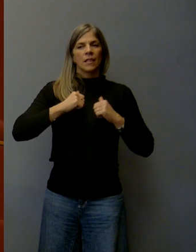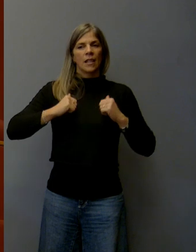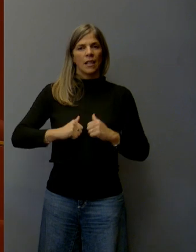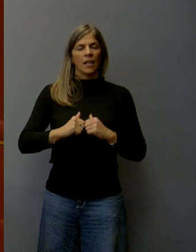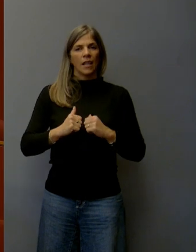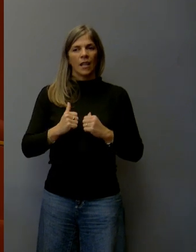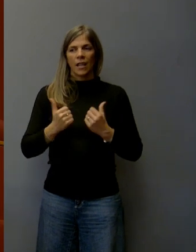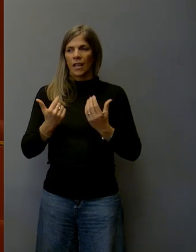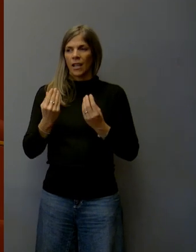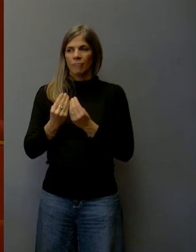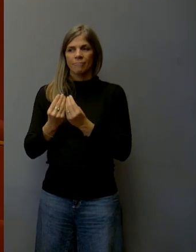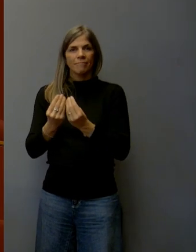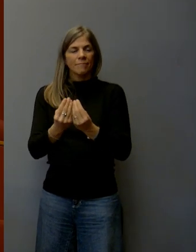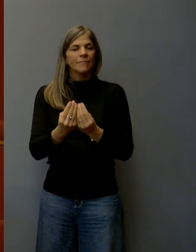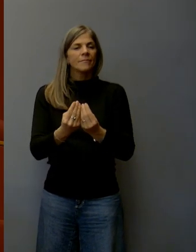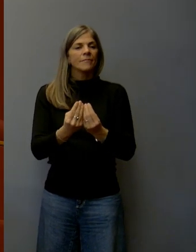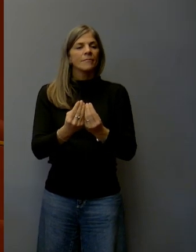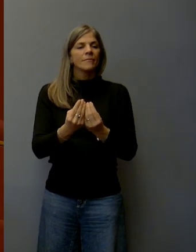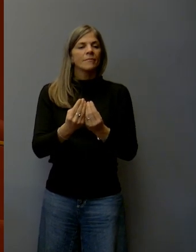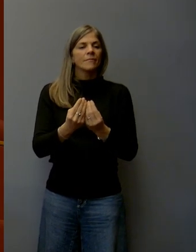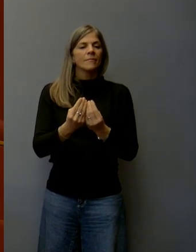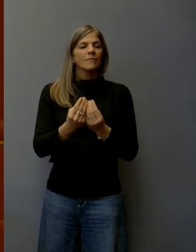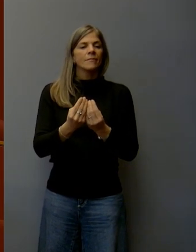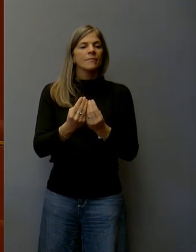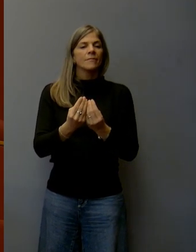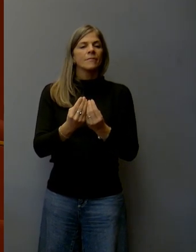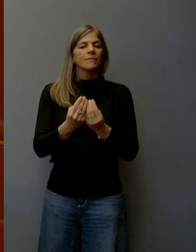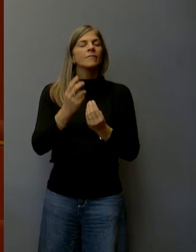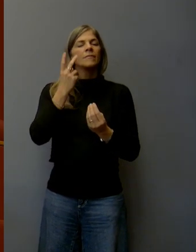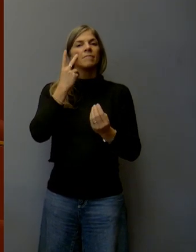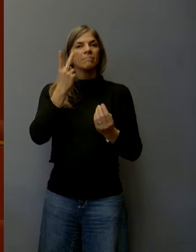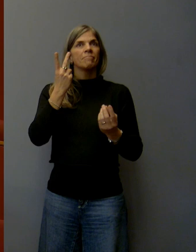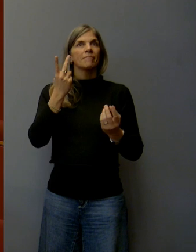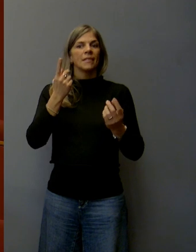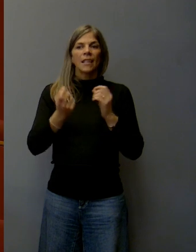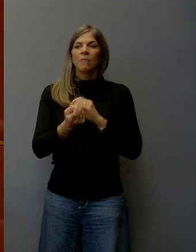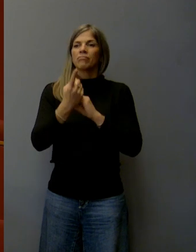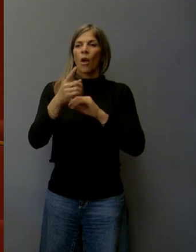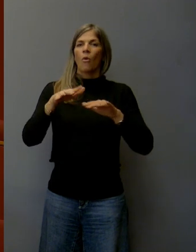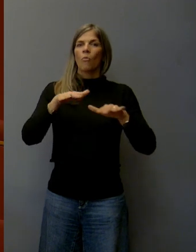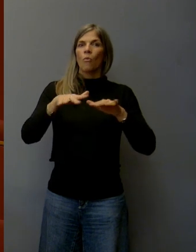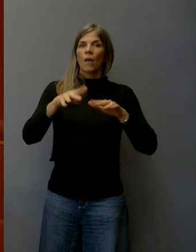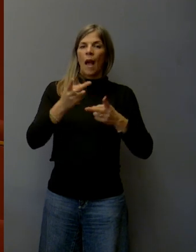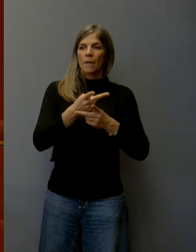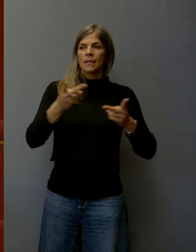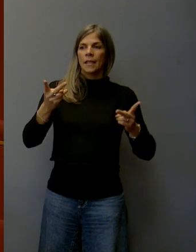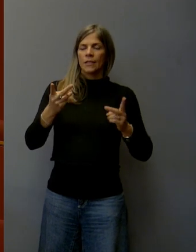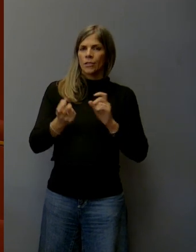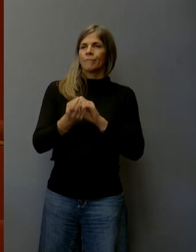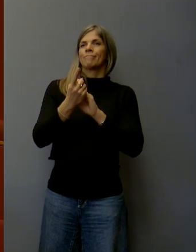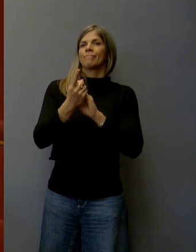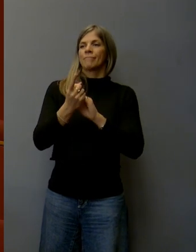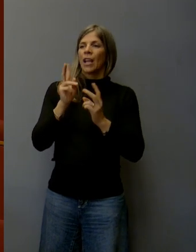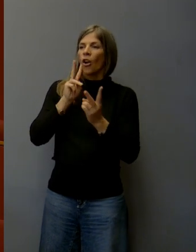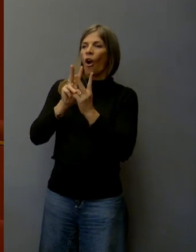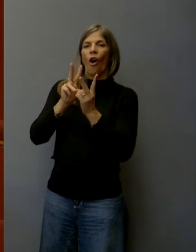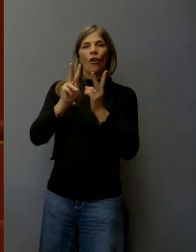concittadini incontrano quando hanno a che fare con la pubblica amministrazione anche nella nostra città per questo motivo